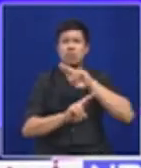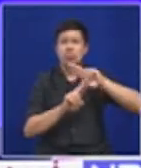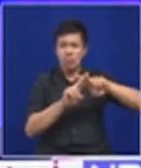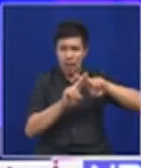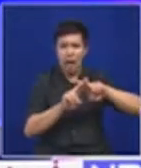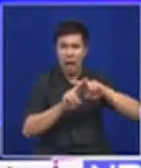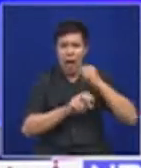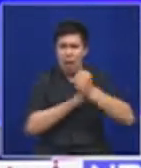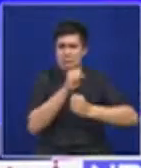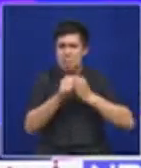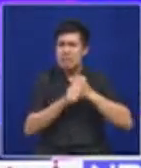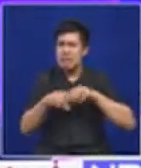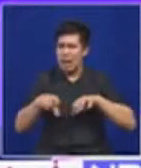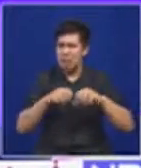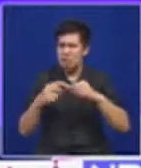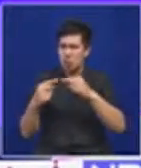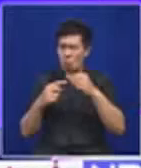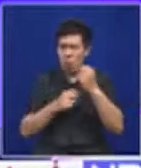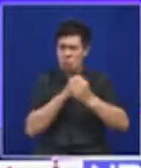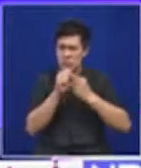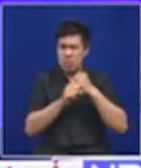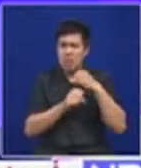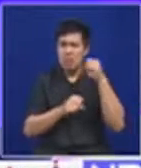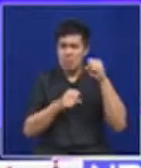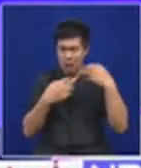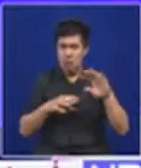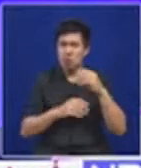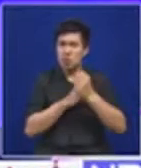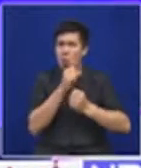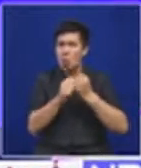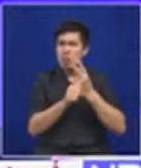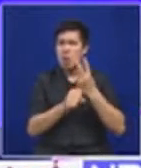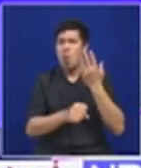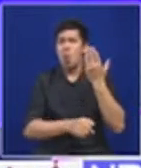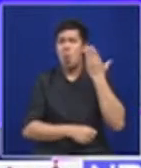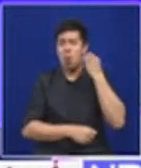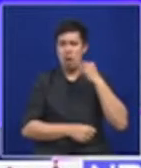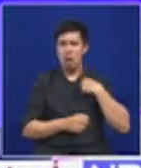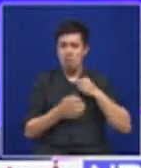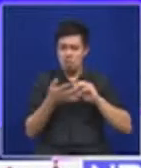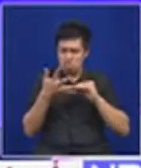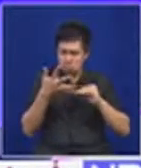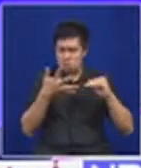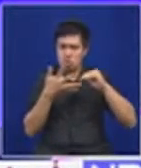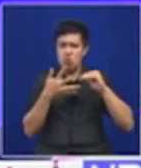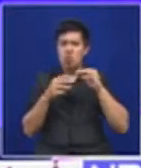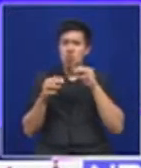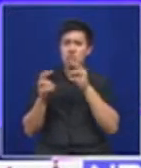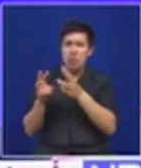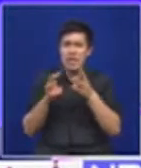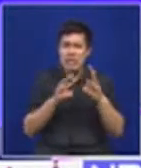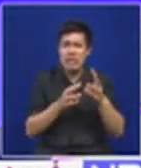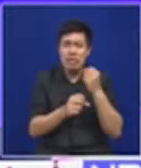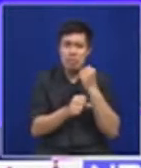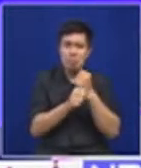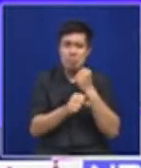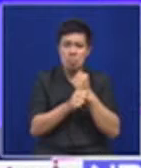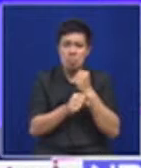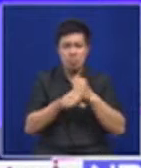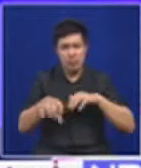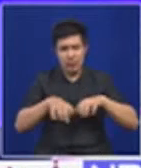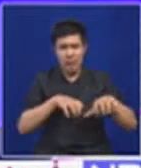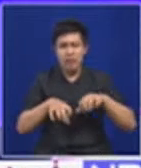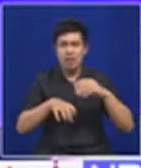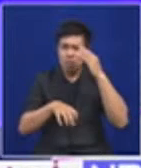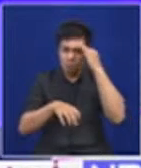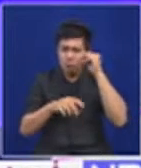4ปีแล้วนะครับใน2ปีหลังเนี่ยเรายกมาตรฐานการจัดงานโดยตอบโจทย์จุดแข็งของจังหวัดที่ว่